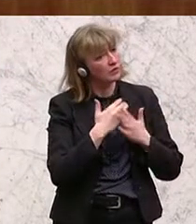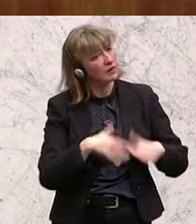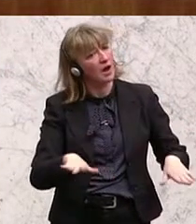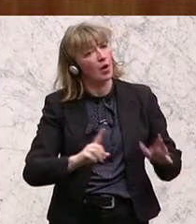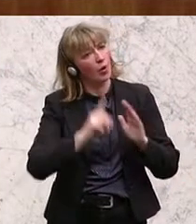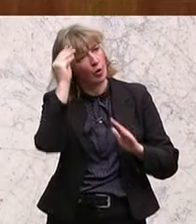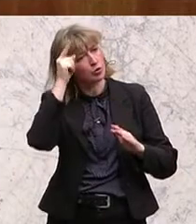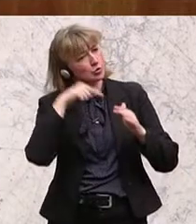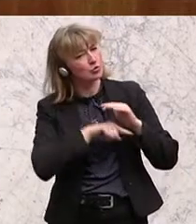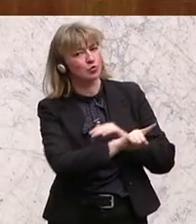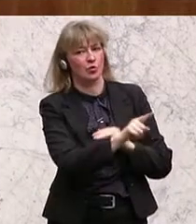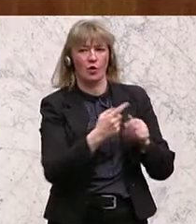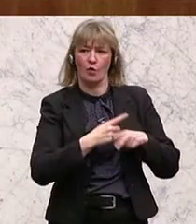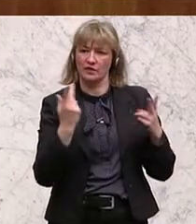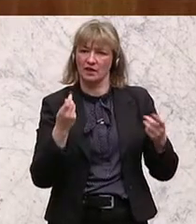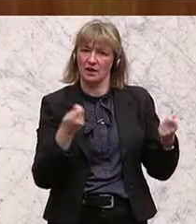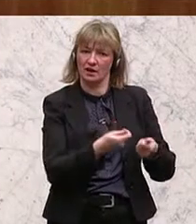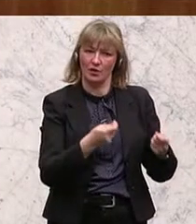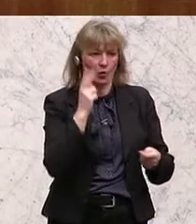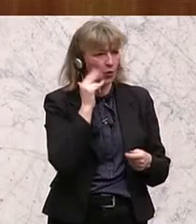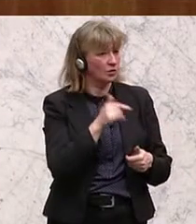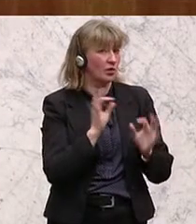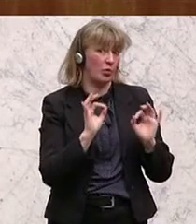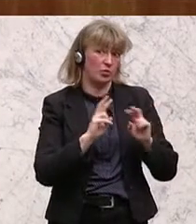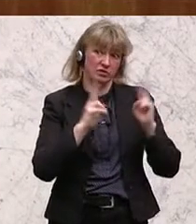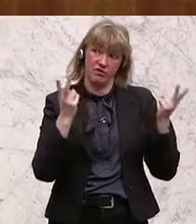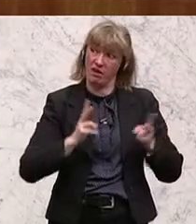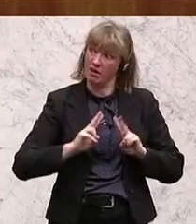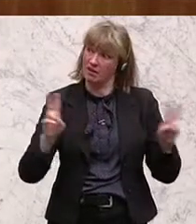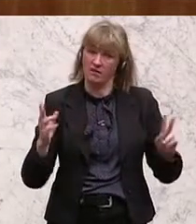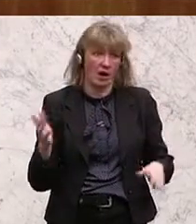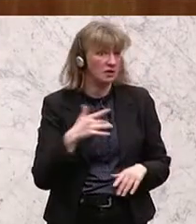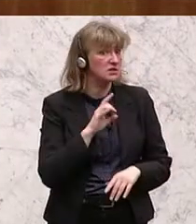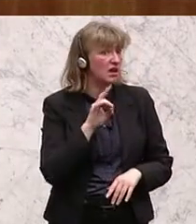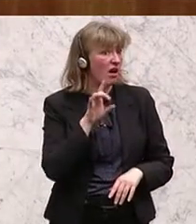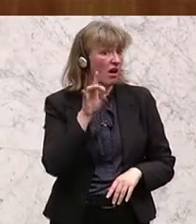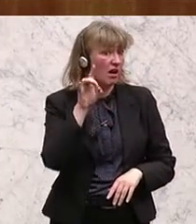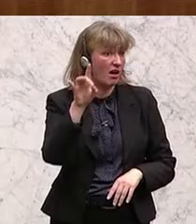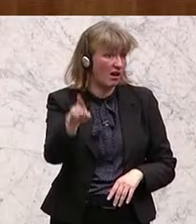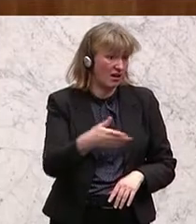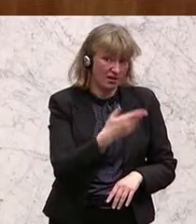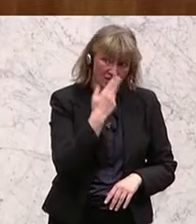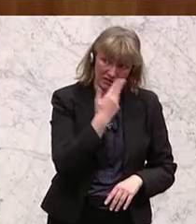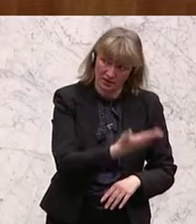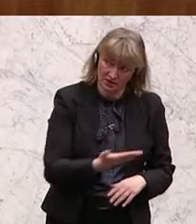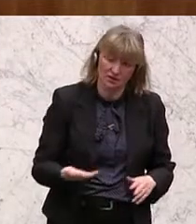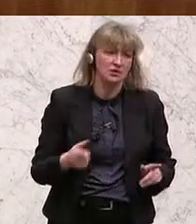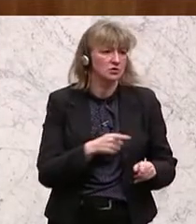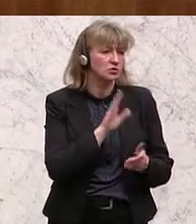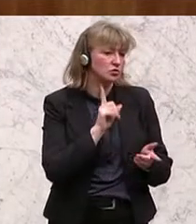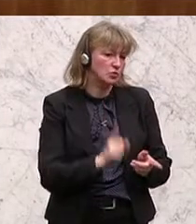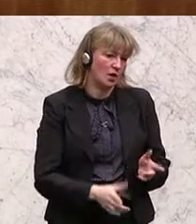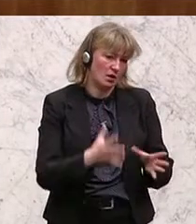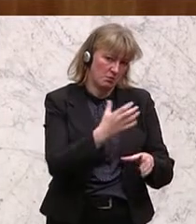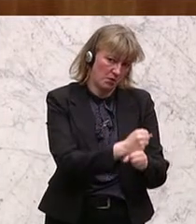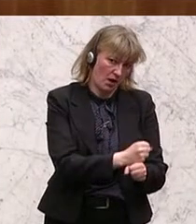die öffentlich finanzierten Universitäten, das ist weltweit immer seltener anzutreffen, das sollten wir beibehalten.